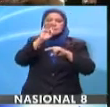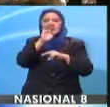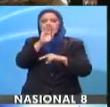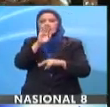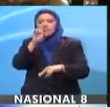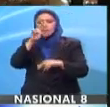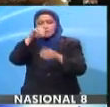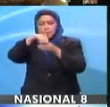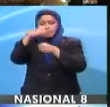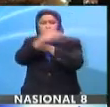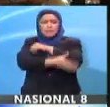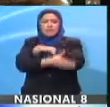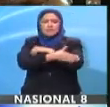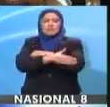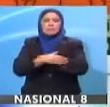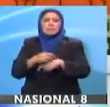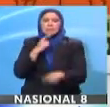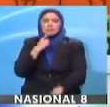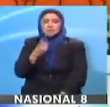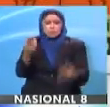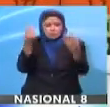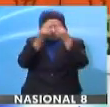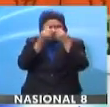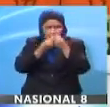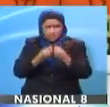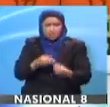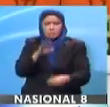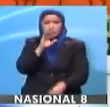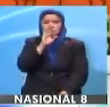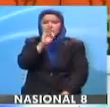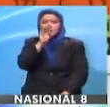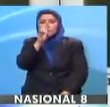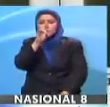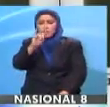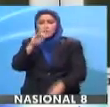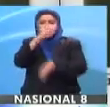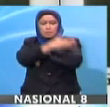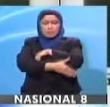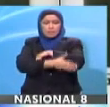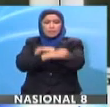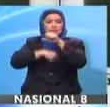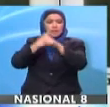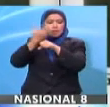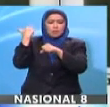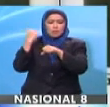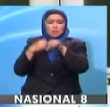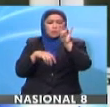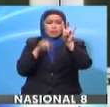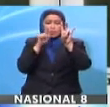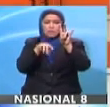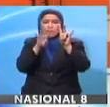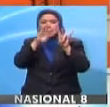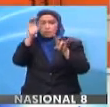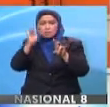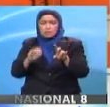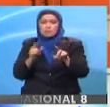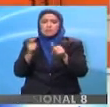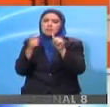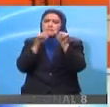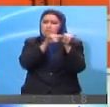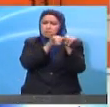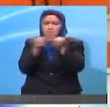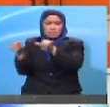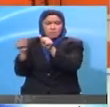ay jelasnya penurunan jumlah fdi negara tahun lalu pada 7.4% adalah seiring dengan kemerosotan fdi